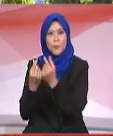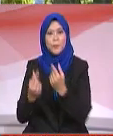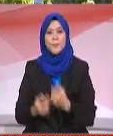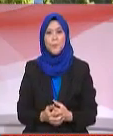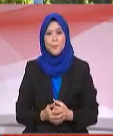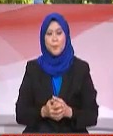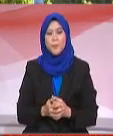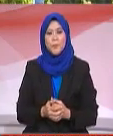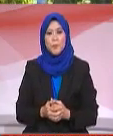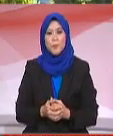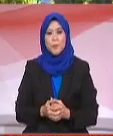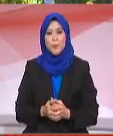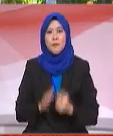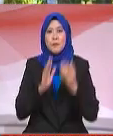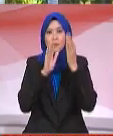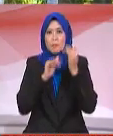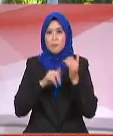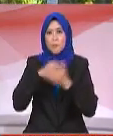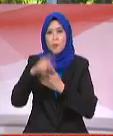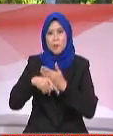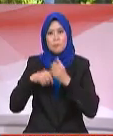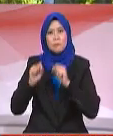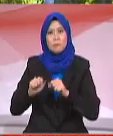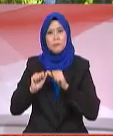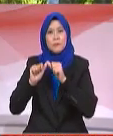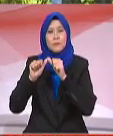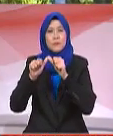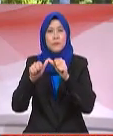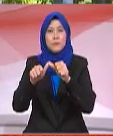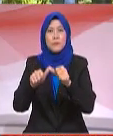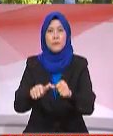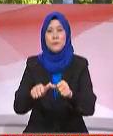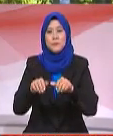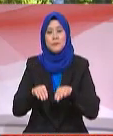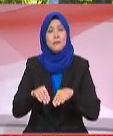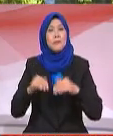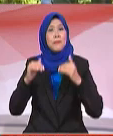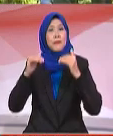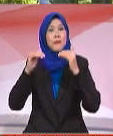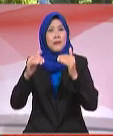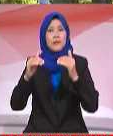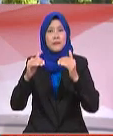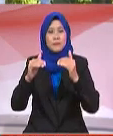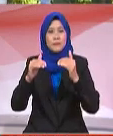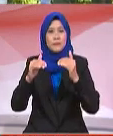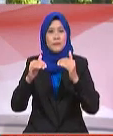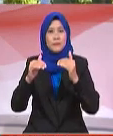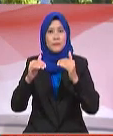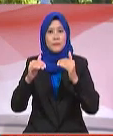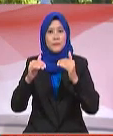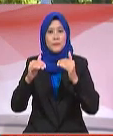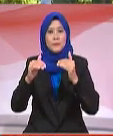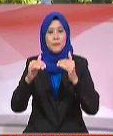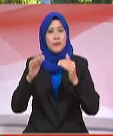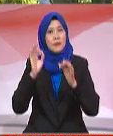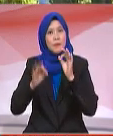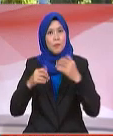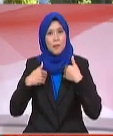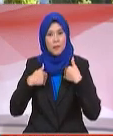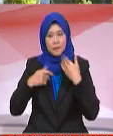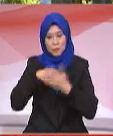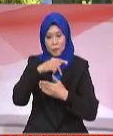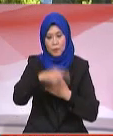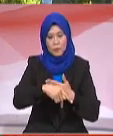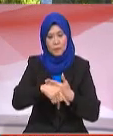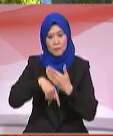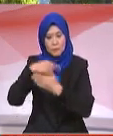ini dapat diteruskan ke peringkat yang seterusnya, ataupun kalau kata ada